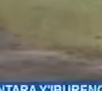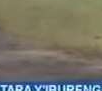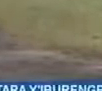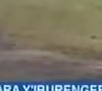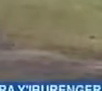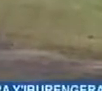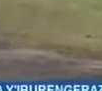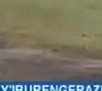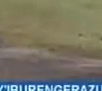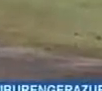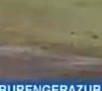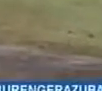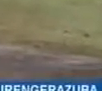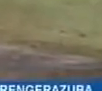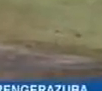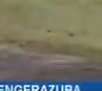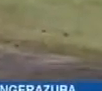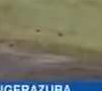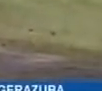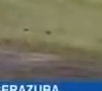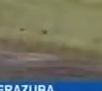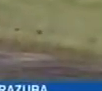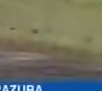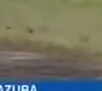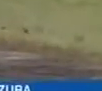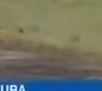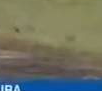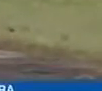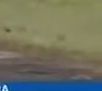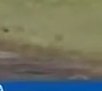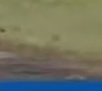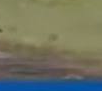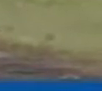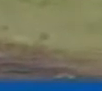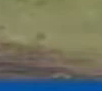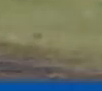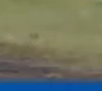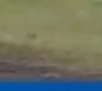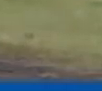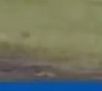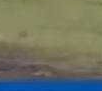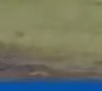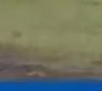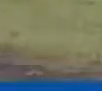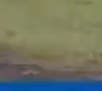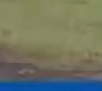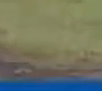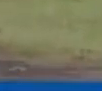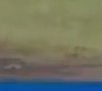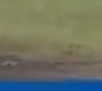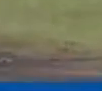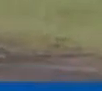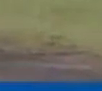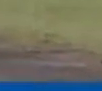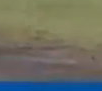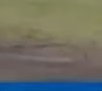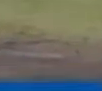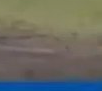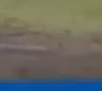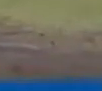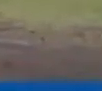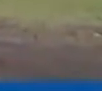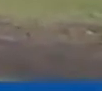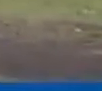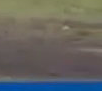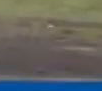urumva kubera ubutaka bw'ibirunga na karere mu byukuri keza cyane kubirayi tweza toni 35